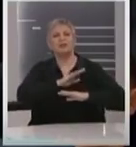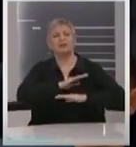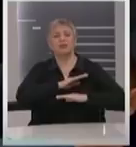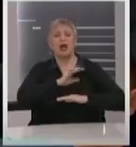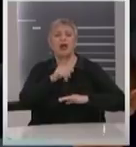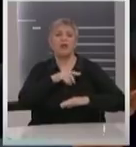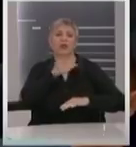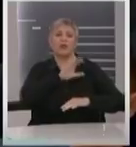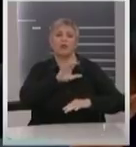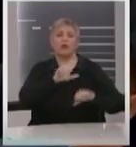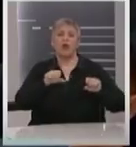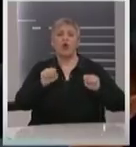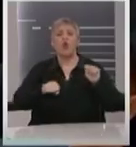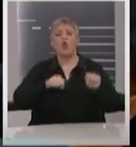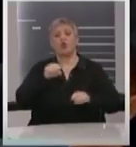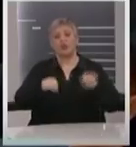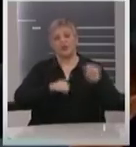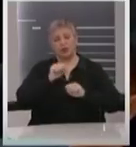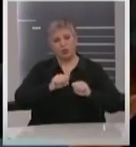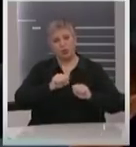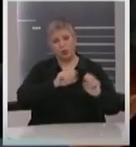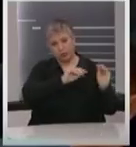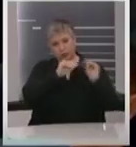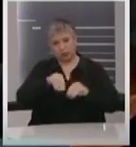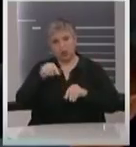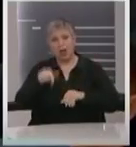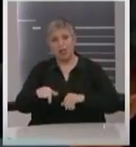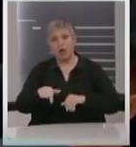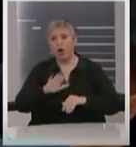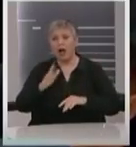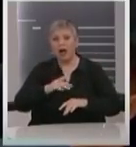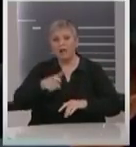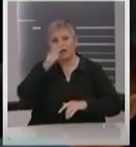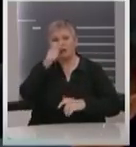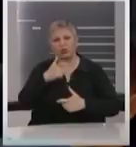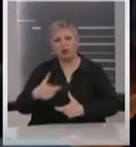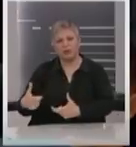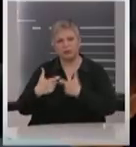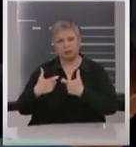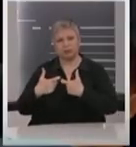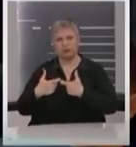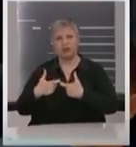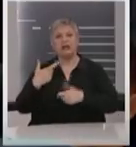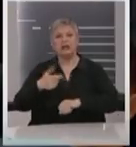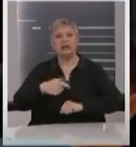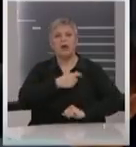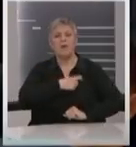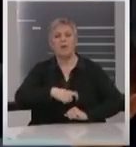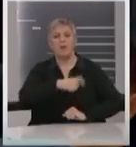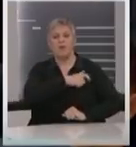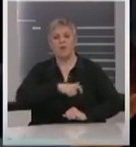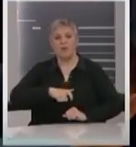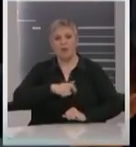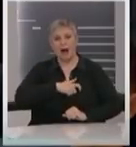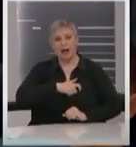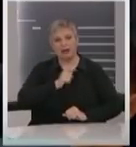μας υπερασπίσουν αν μας επιτεθεί η Τουρκία? Ή μήπως θα έρθουν τα υποβρύχια της Μάλτας? Τι ιστορίες είναι αυτές ότι θα μας